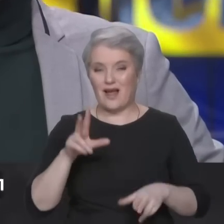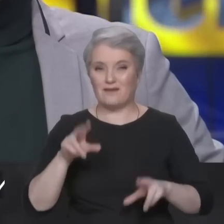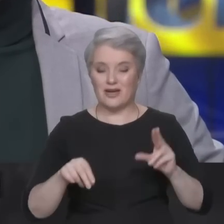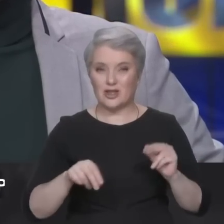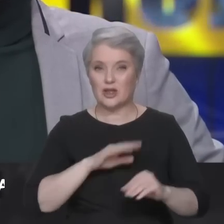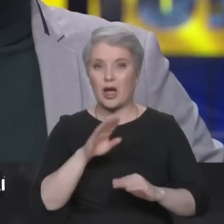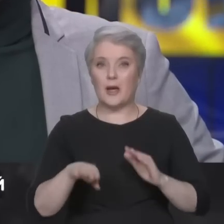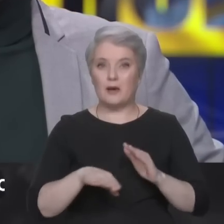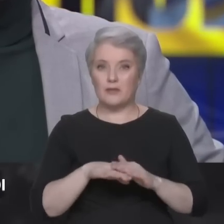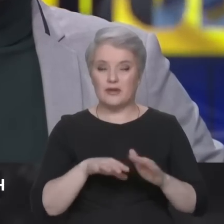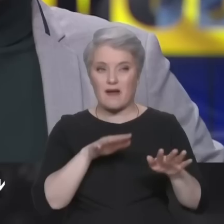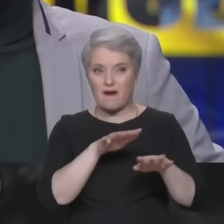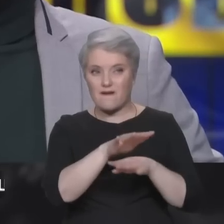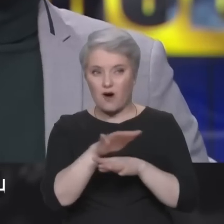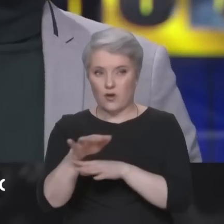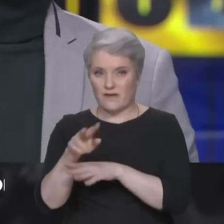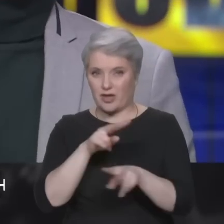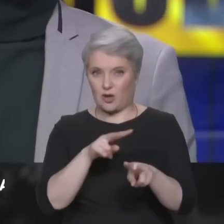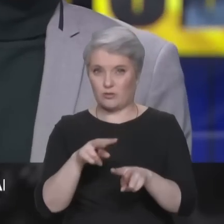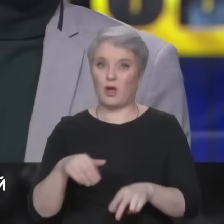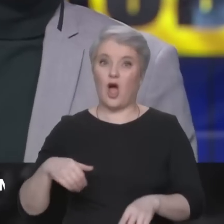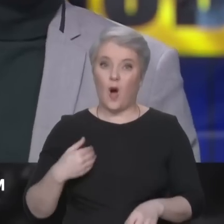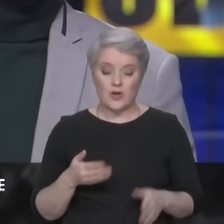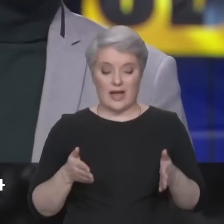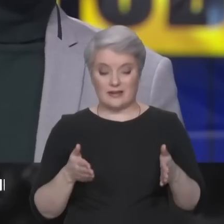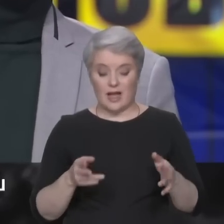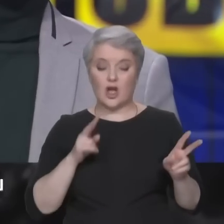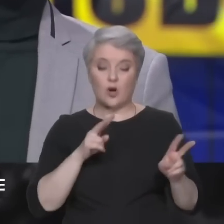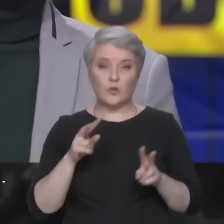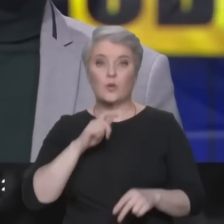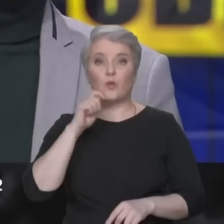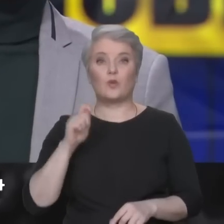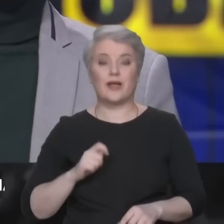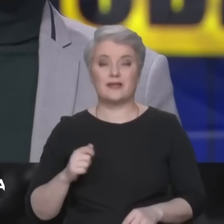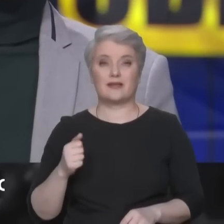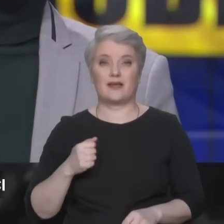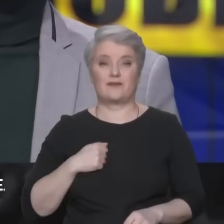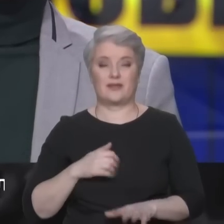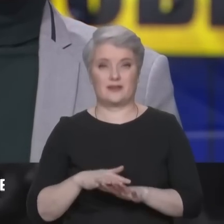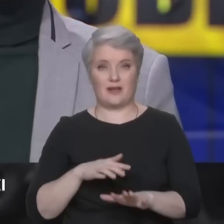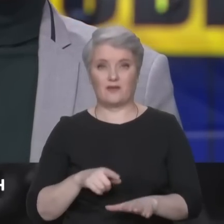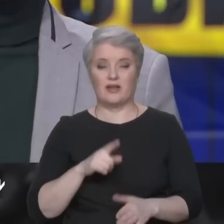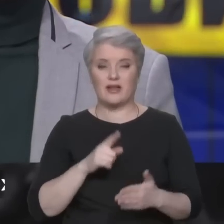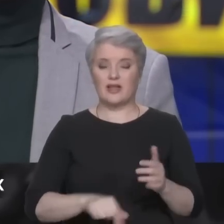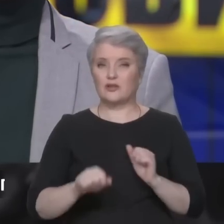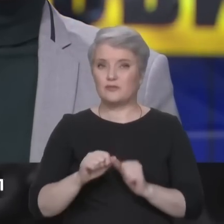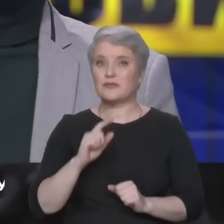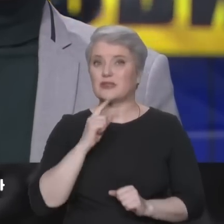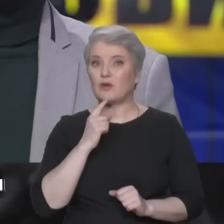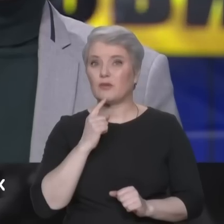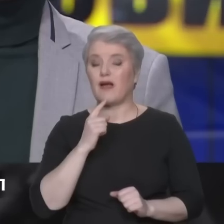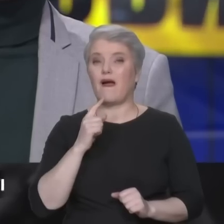вогневим контролем, хоча саму трасу контролюють українські війська, тобто вона надійно захищена, і більше того, всі спроби ворога